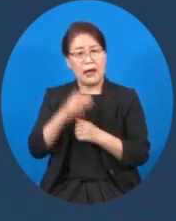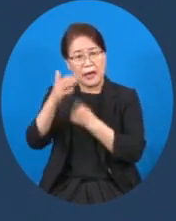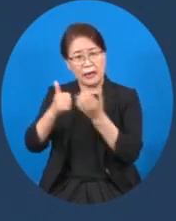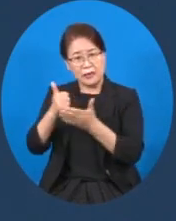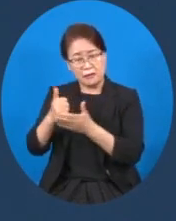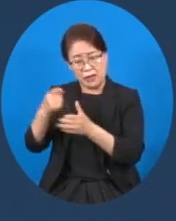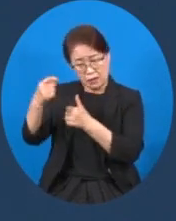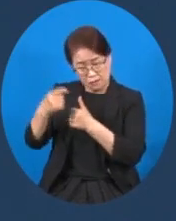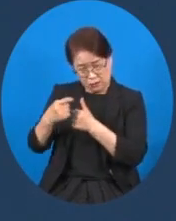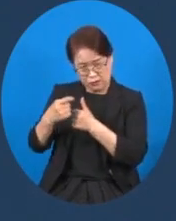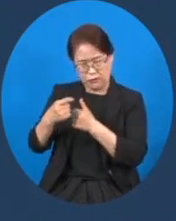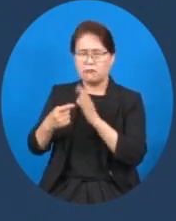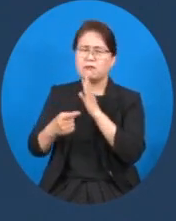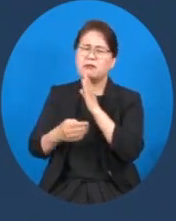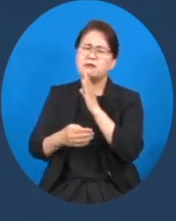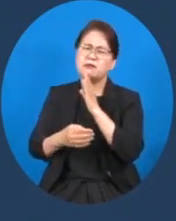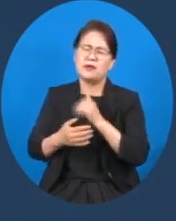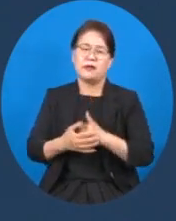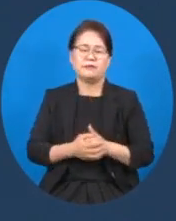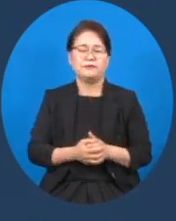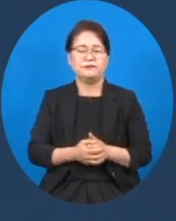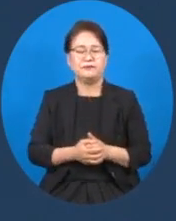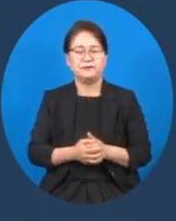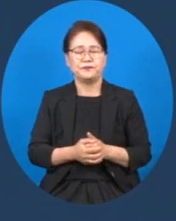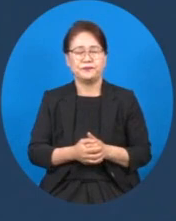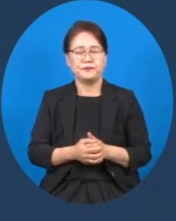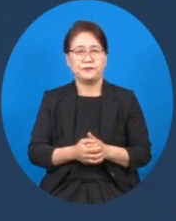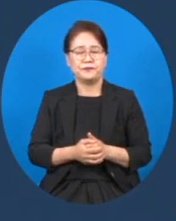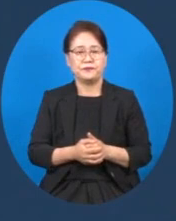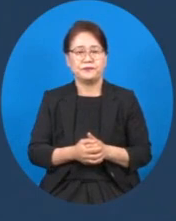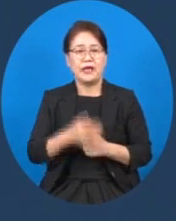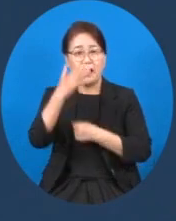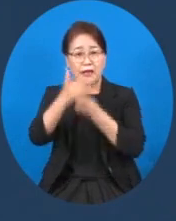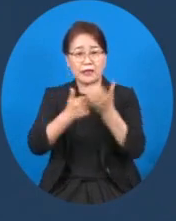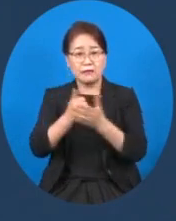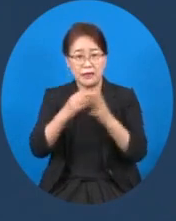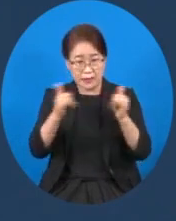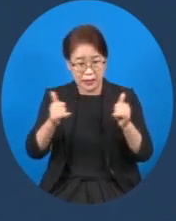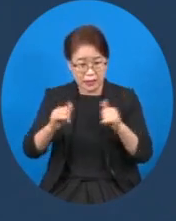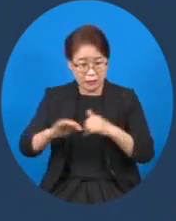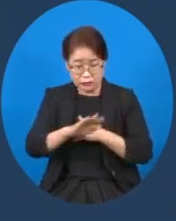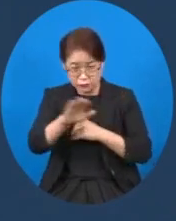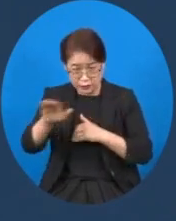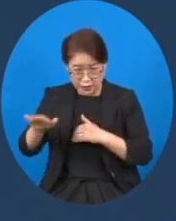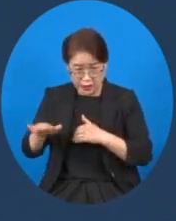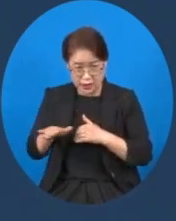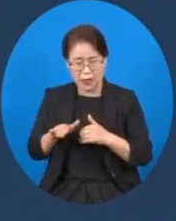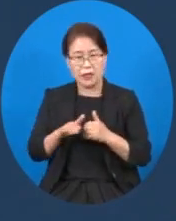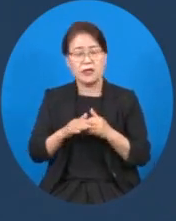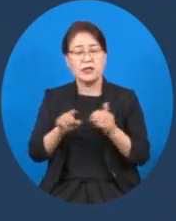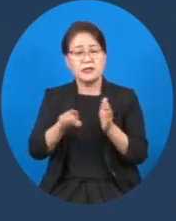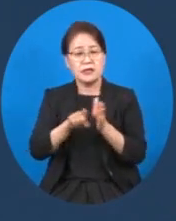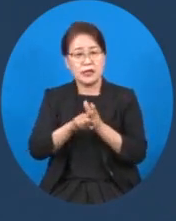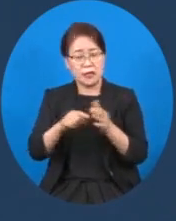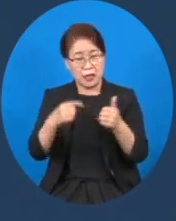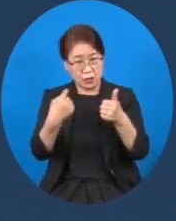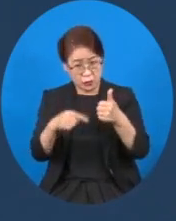하나님의 명령입니다. 그러므로 하나님의 사람인 우리에게 신앙의